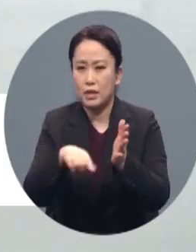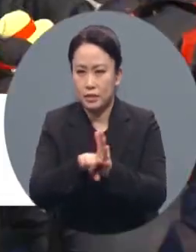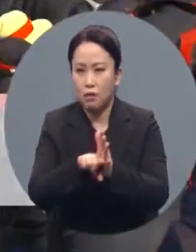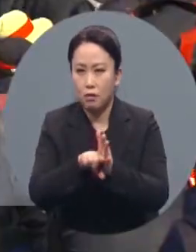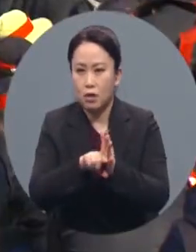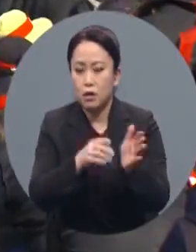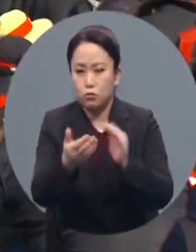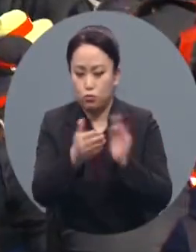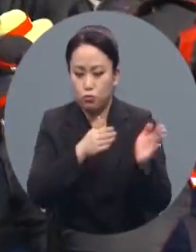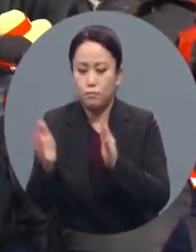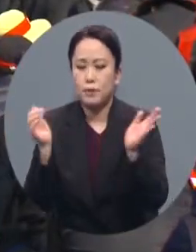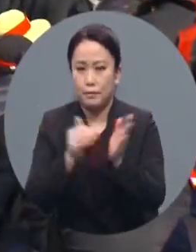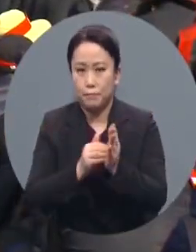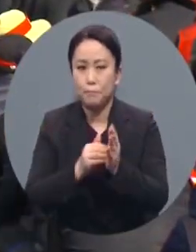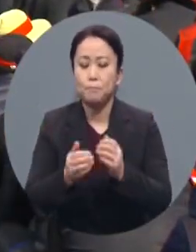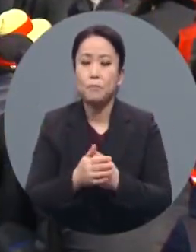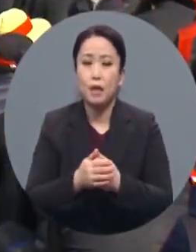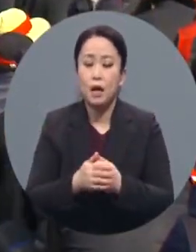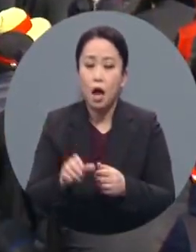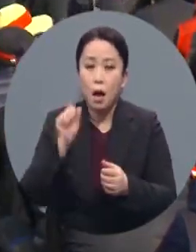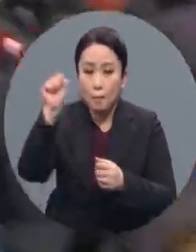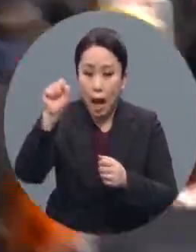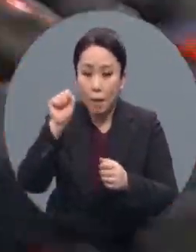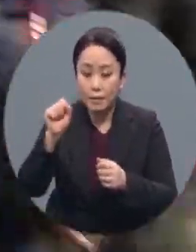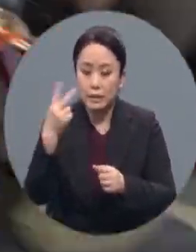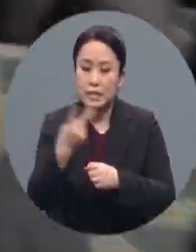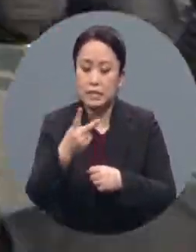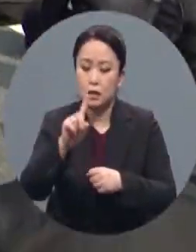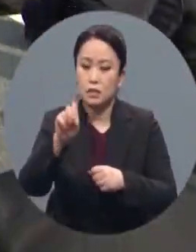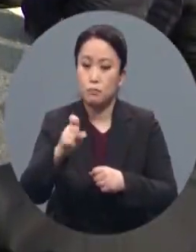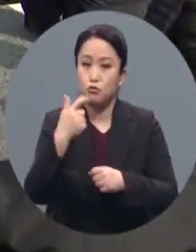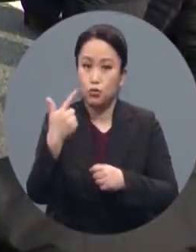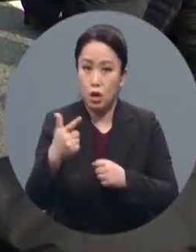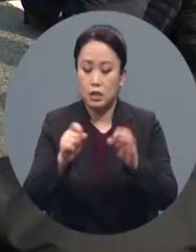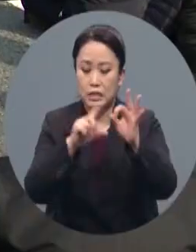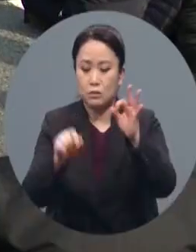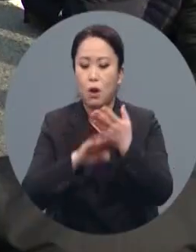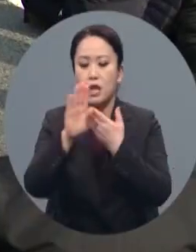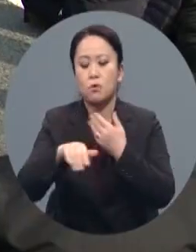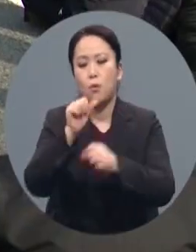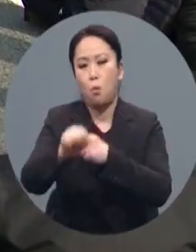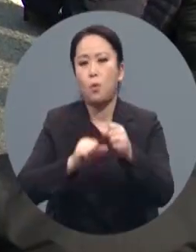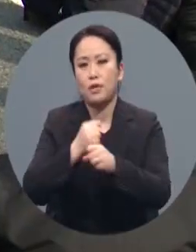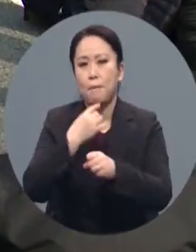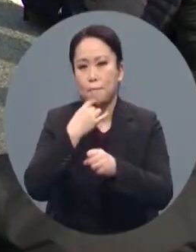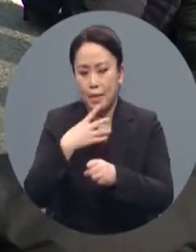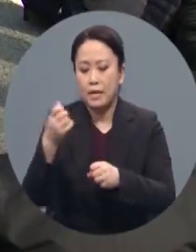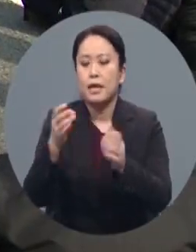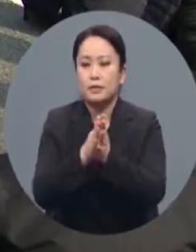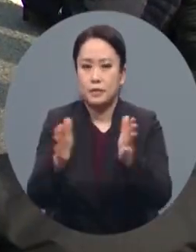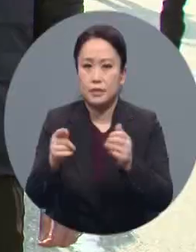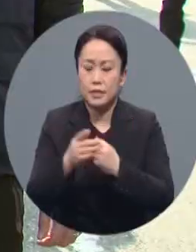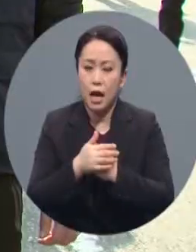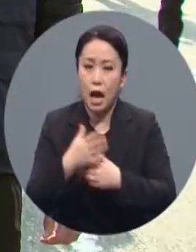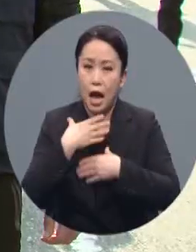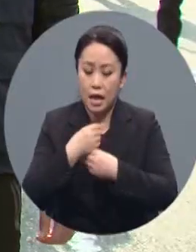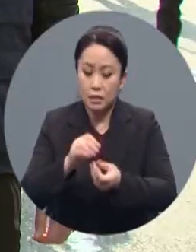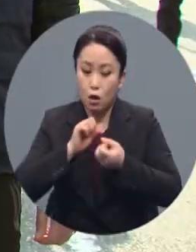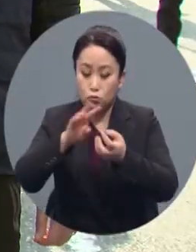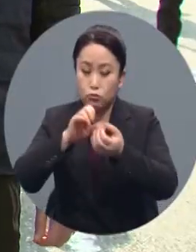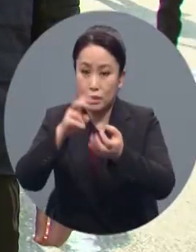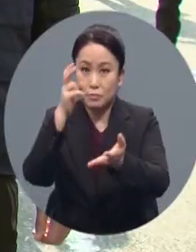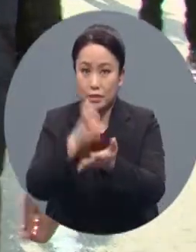상태입니다. 화물연대 파업은 지난 2016년 10월 이후 5년 만입니다. 화물연대는 안전운임제가